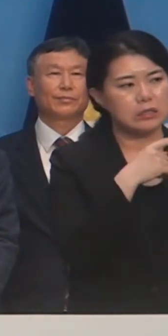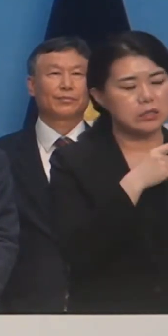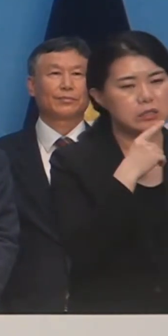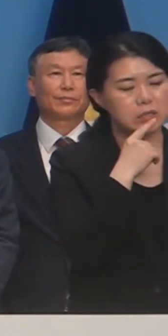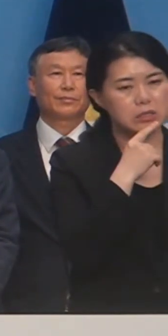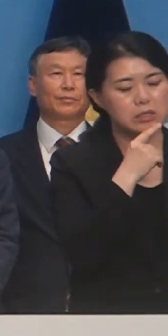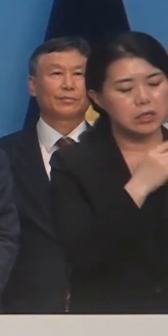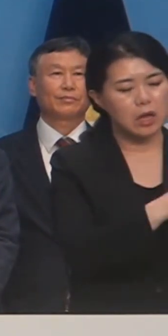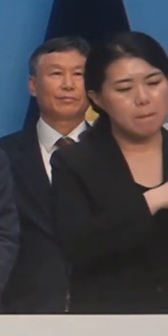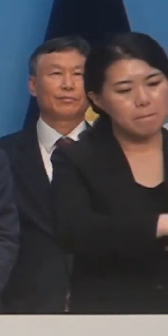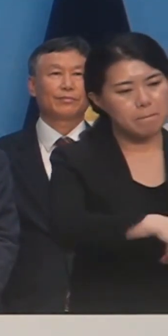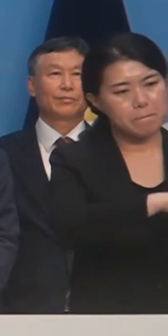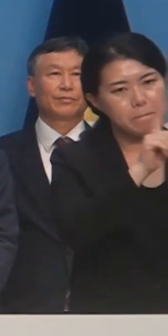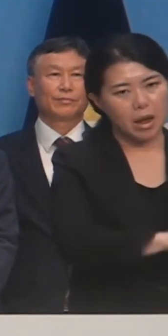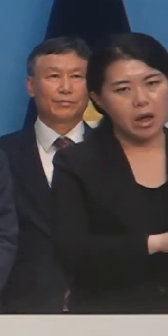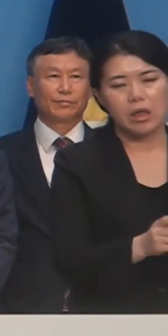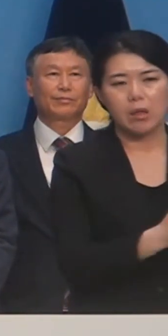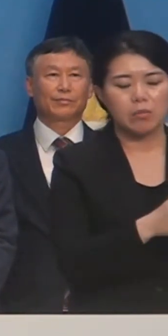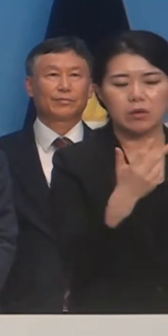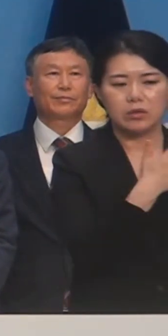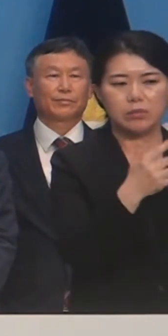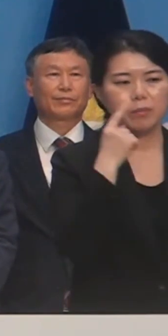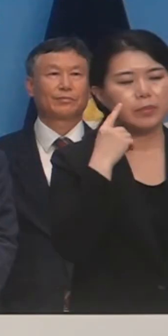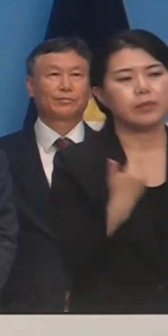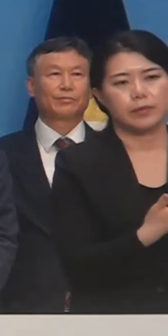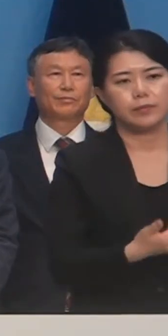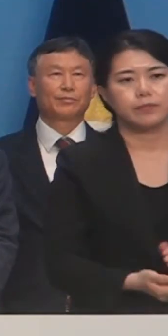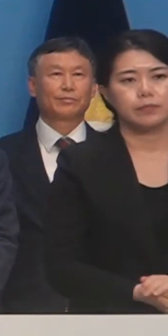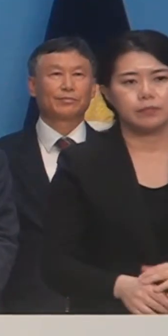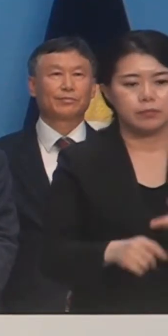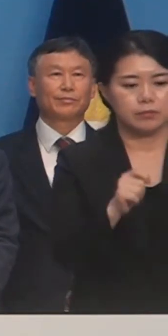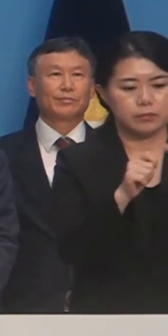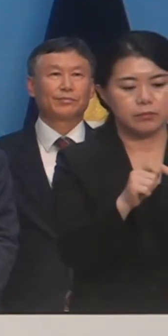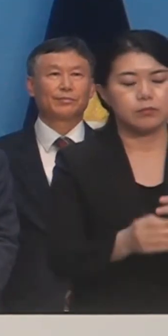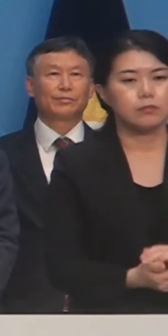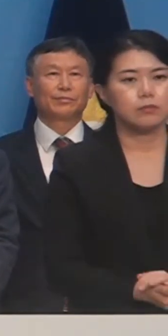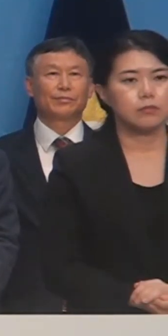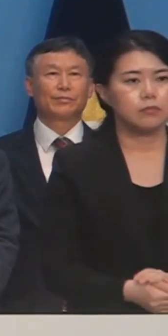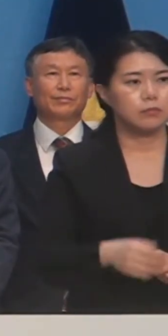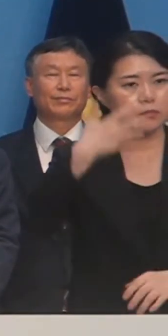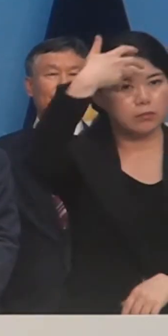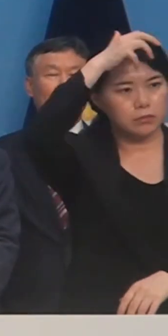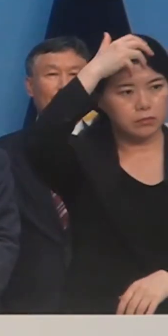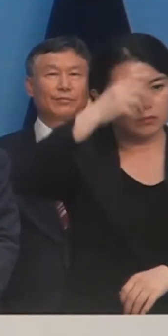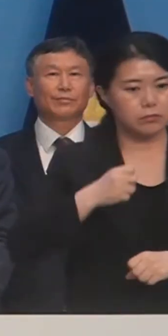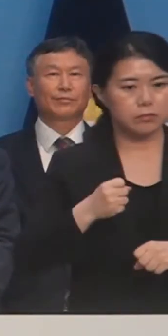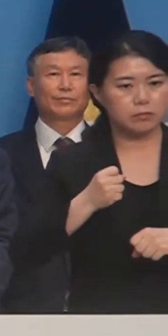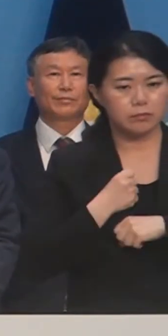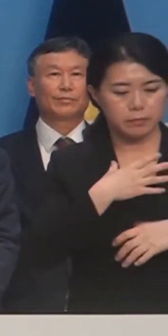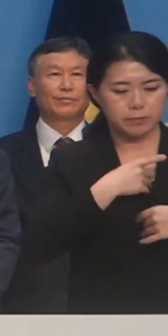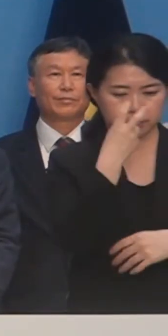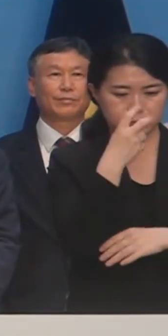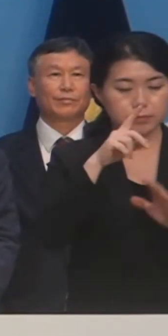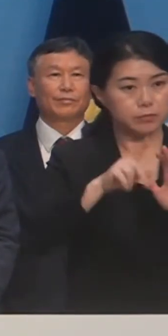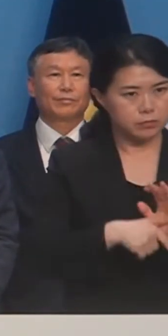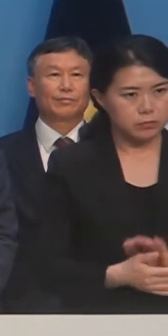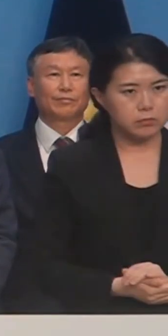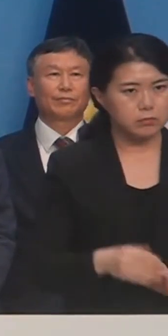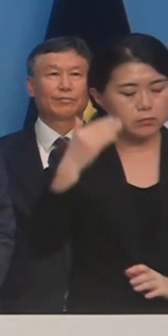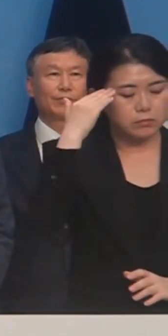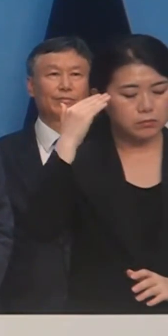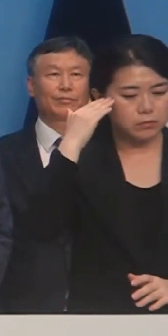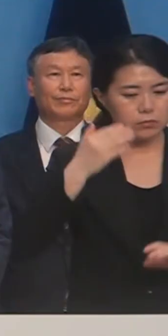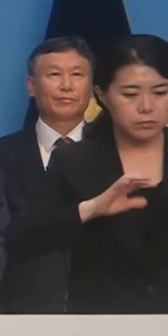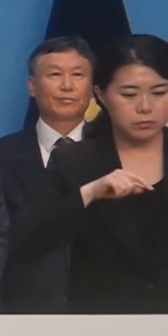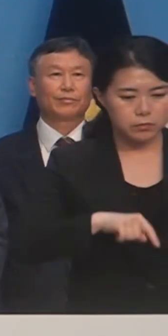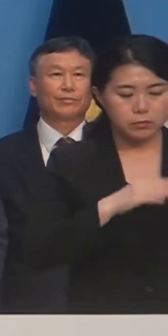친공산주의자이기에 이재명을 반대한다. 둘째, 트럼프 군사 안보 시대에는